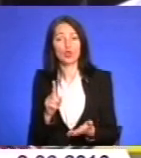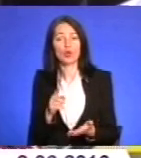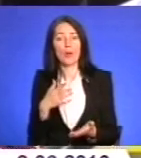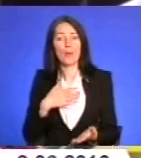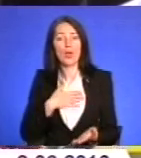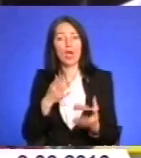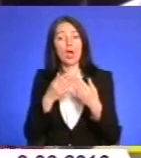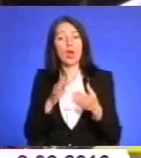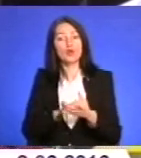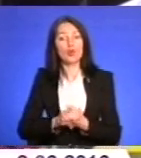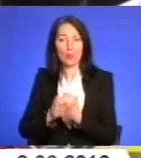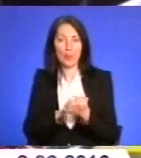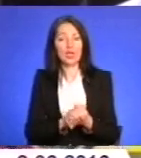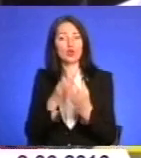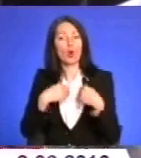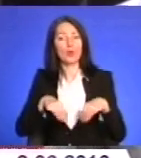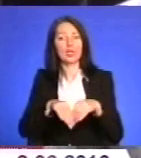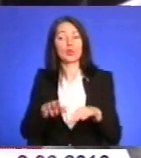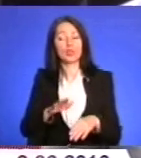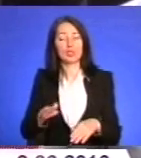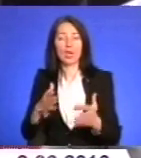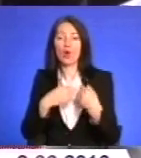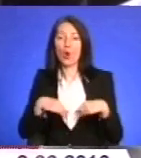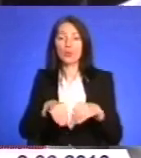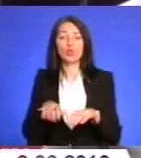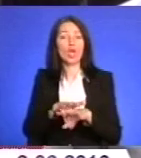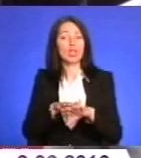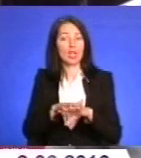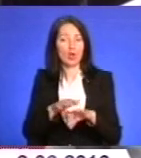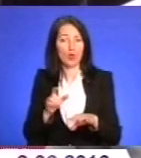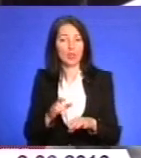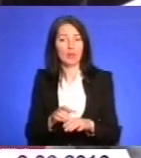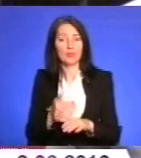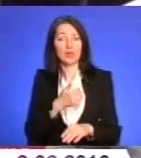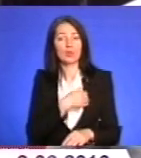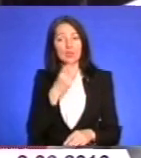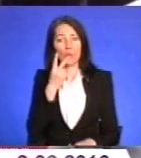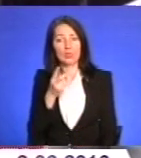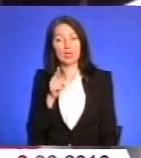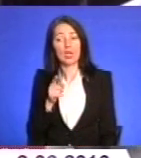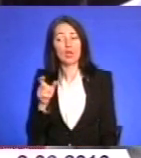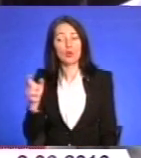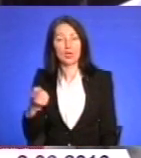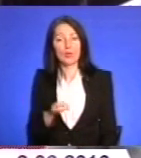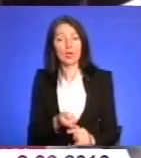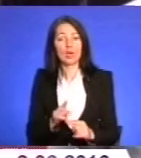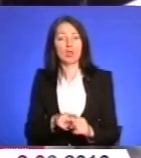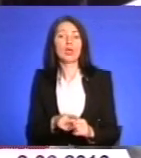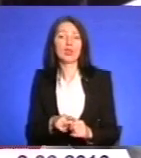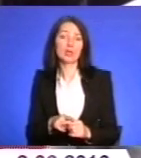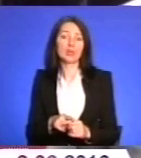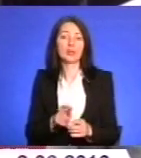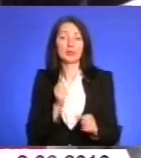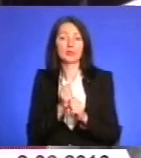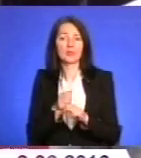мир об'єднує дітей, об'єднує народи. І хочеться показати тим людям, які здійснюють агресію